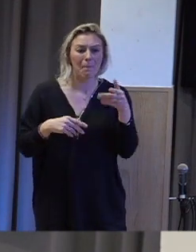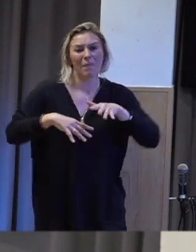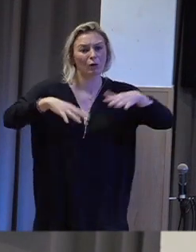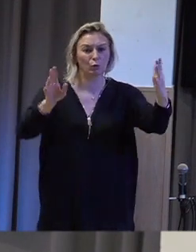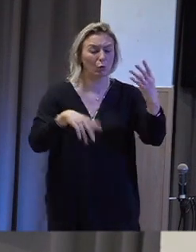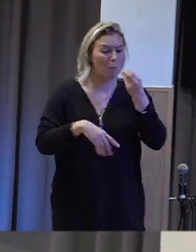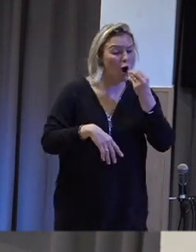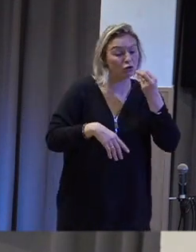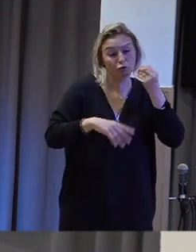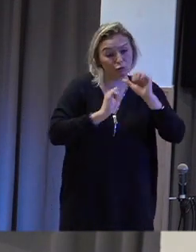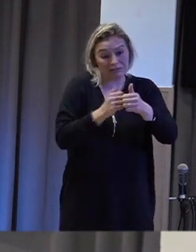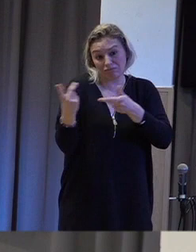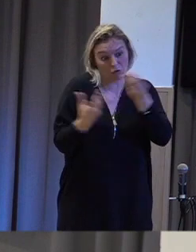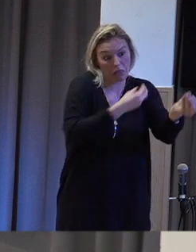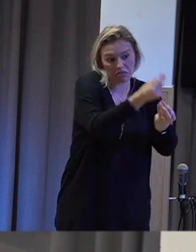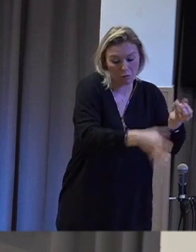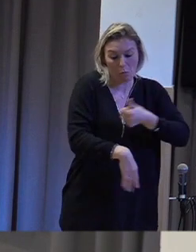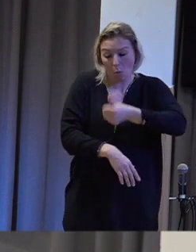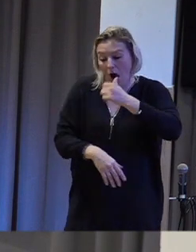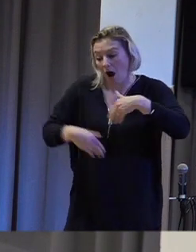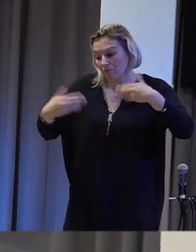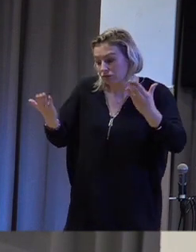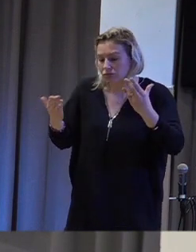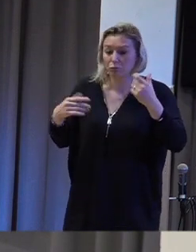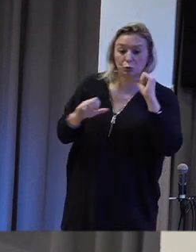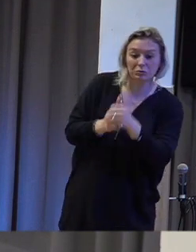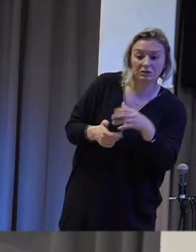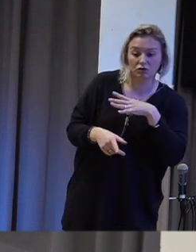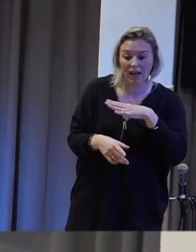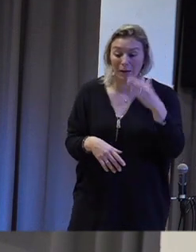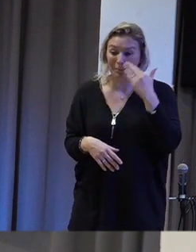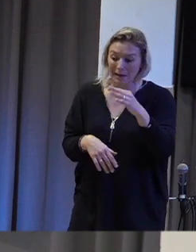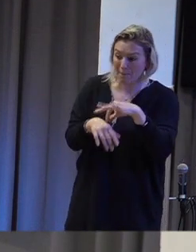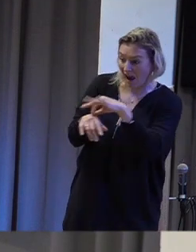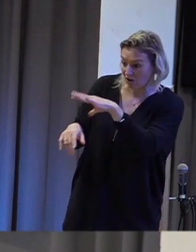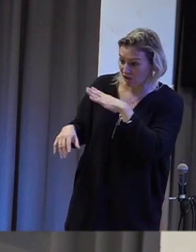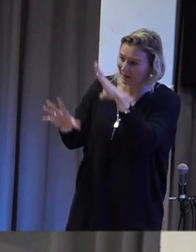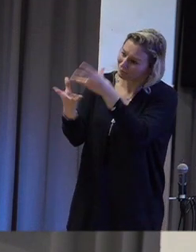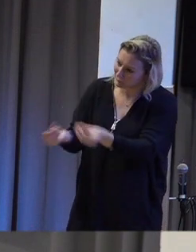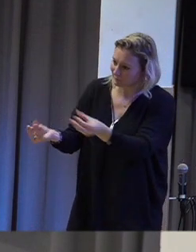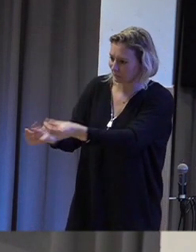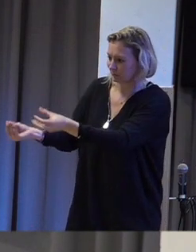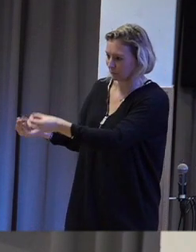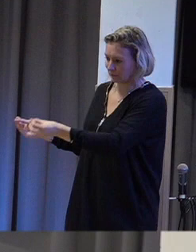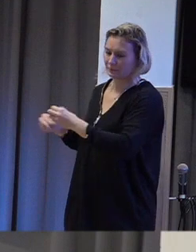Vous allez boire ce que l'on va vous donner. Et s'il y a des malades, guérissez-les.